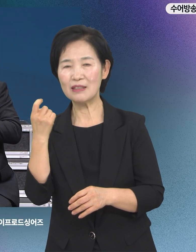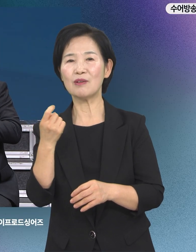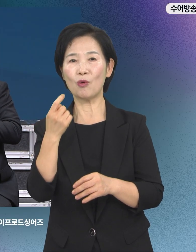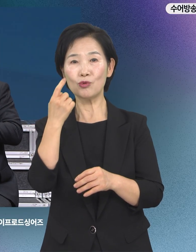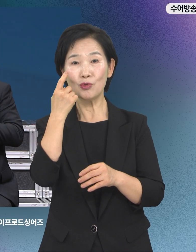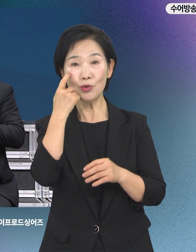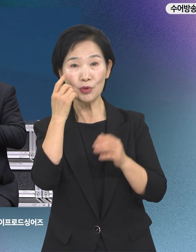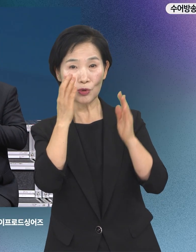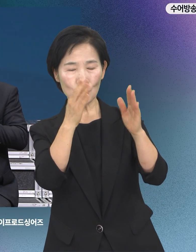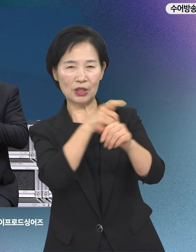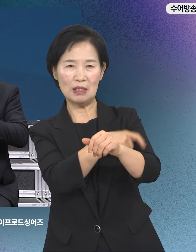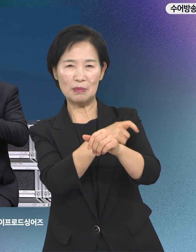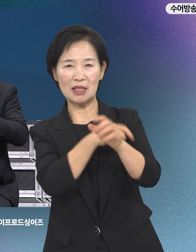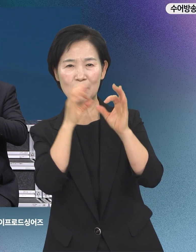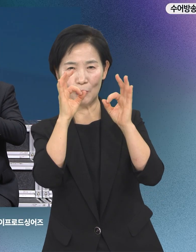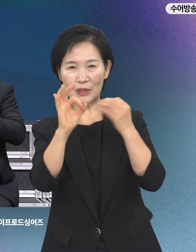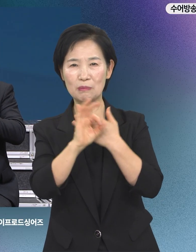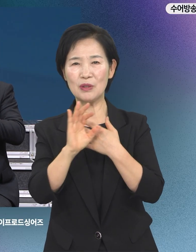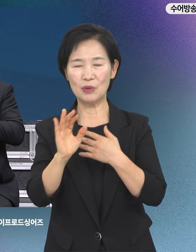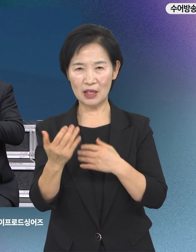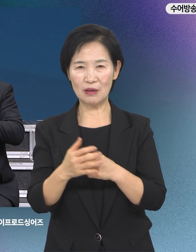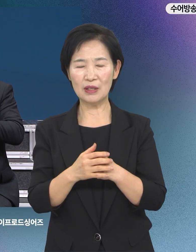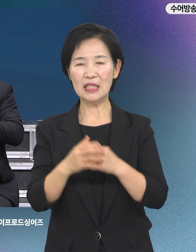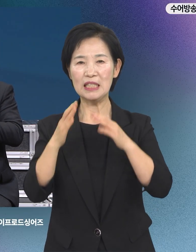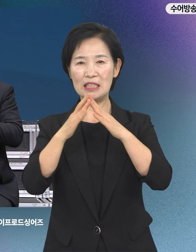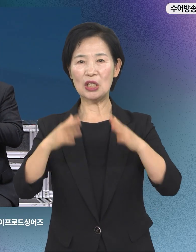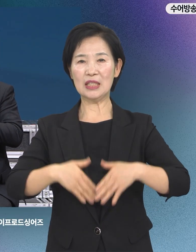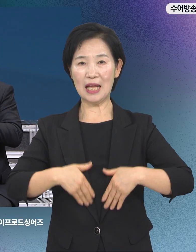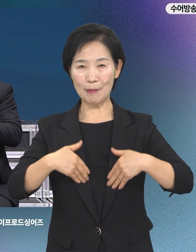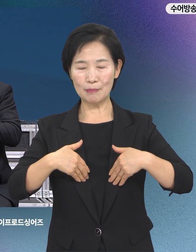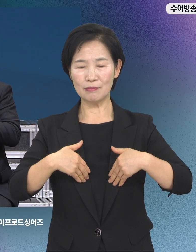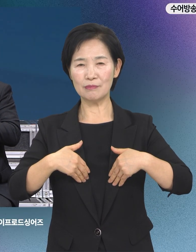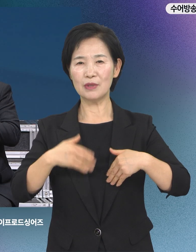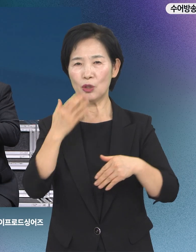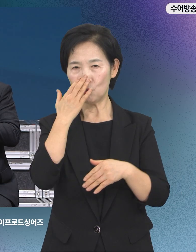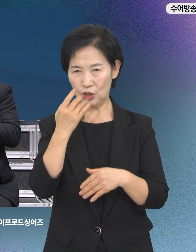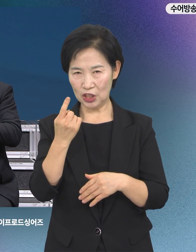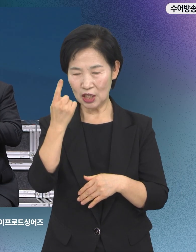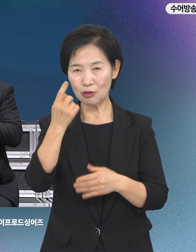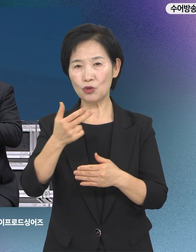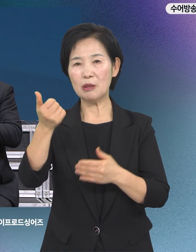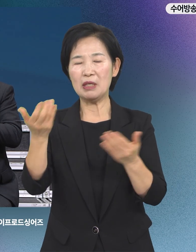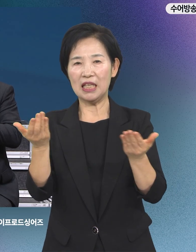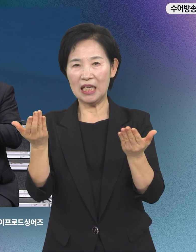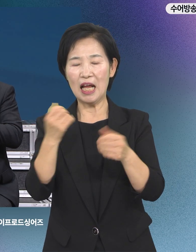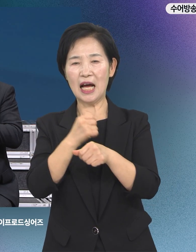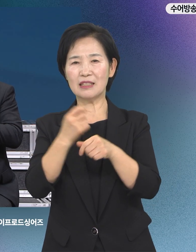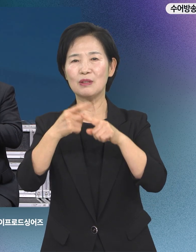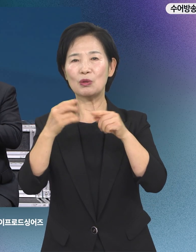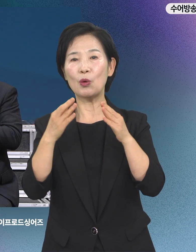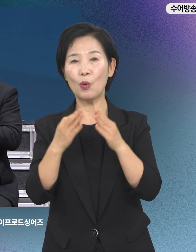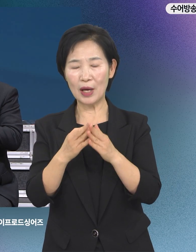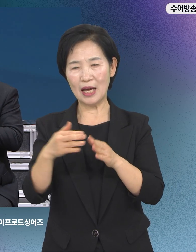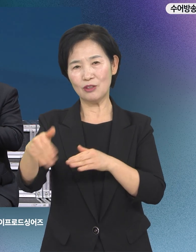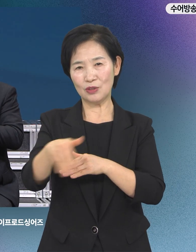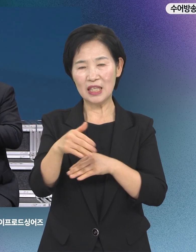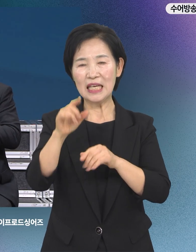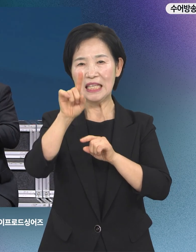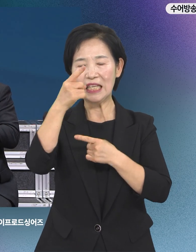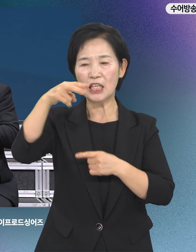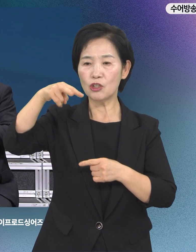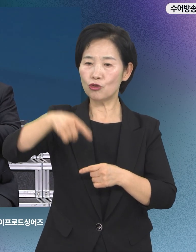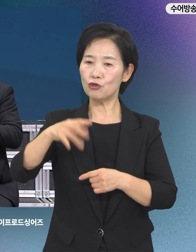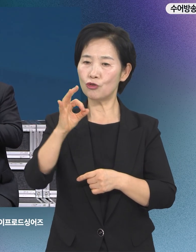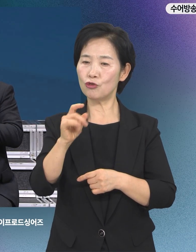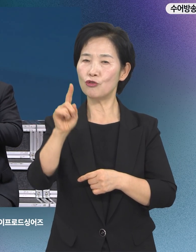좋겠습니다. 저는 전남 순천 주님이라 하신 교회에 출석하고 있는 이수옥